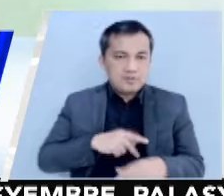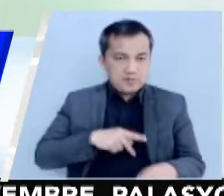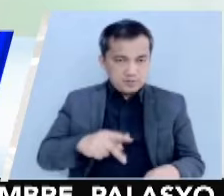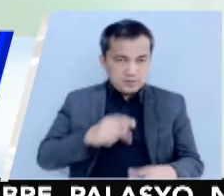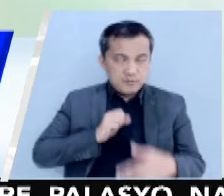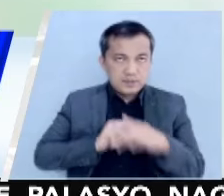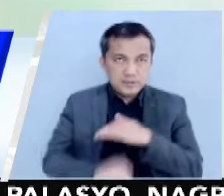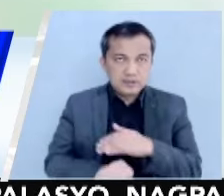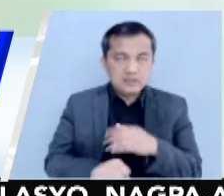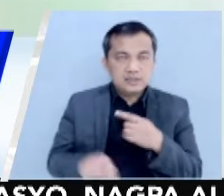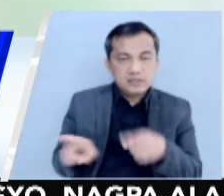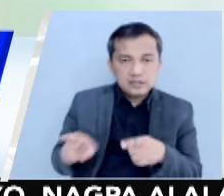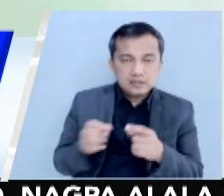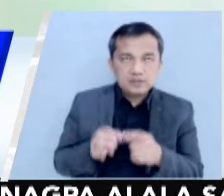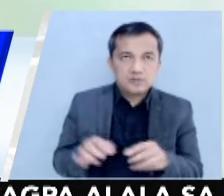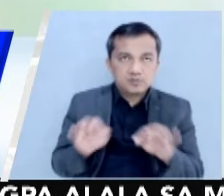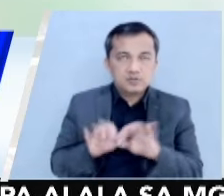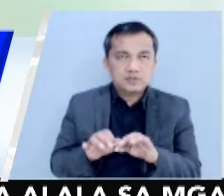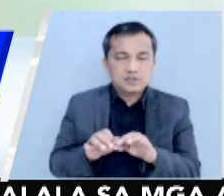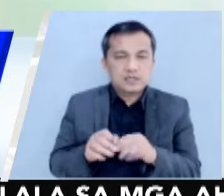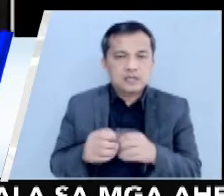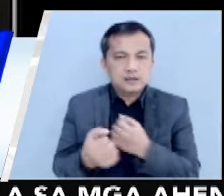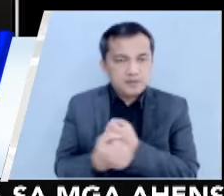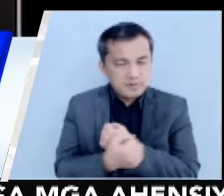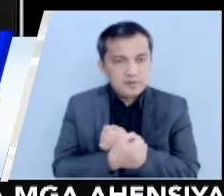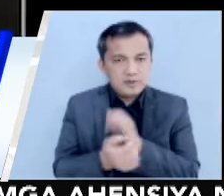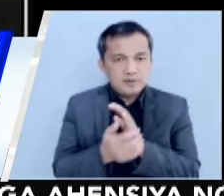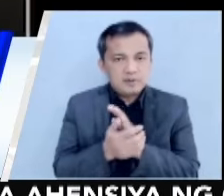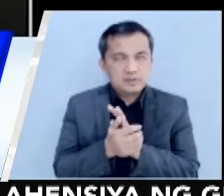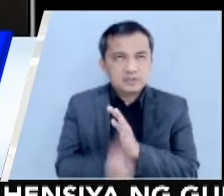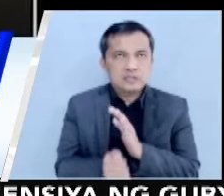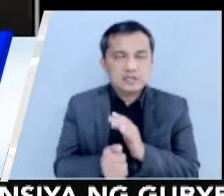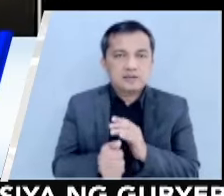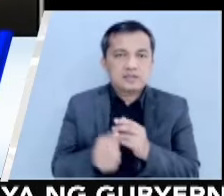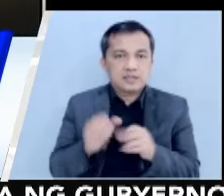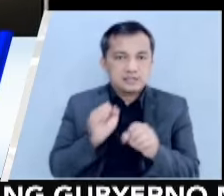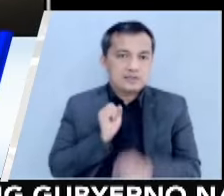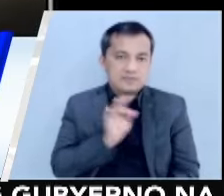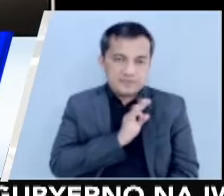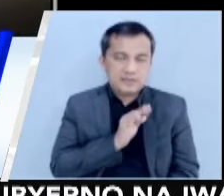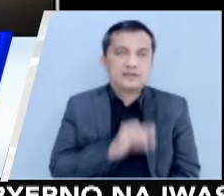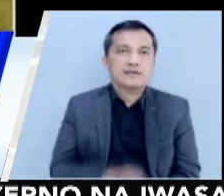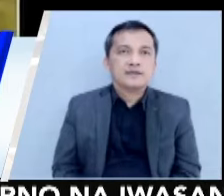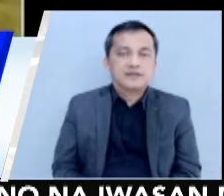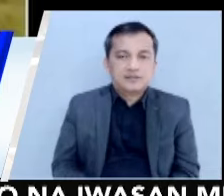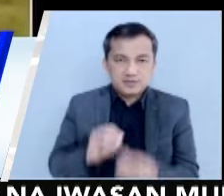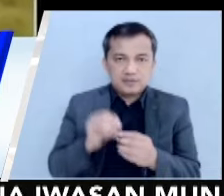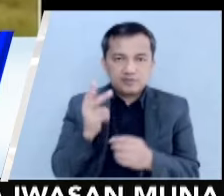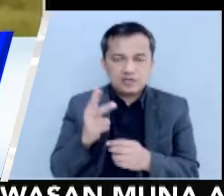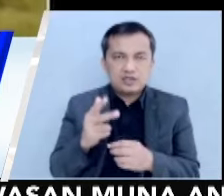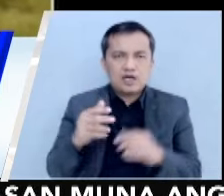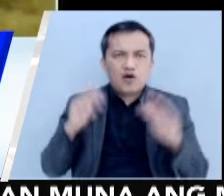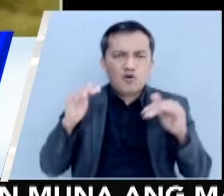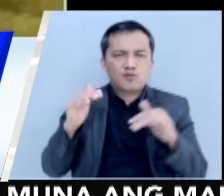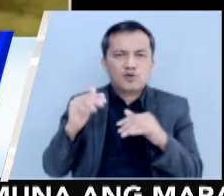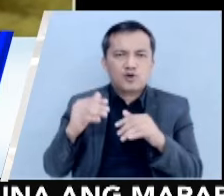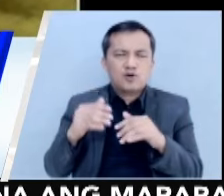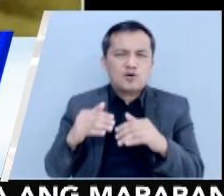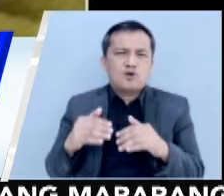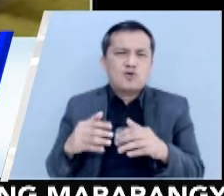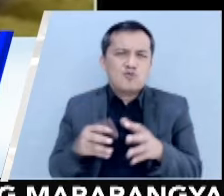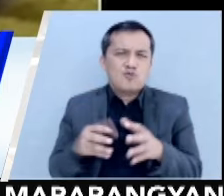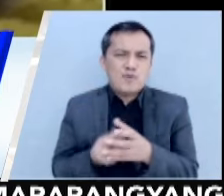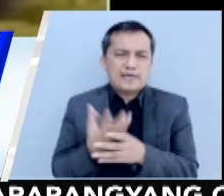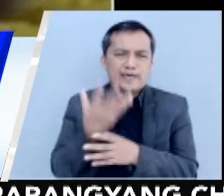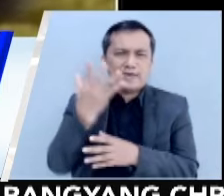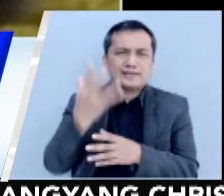skill and passion ng breeding staff natin. Naway lumaki si Chick number 30 na singtayog ng lipad ng isa sa marahil sa pinakasikat na